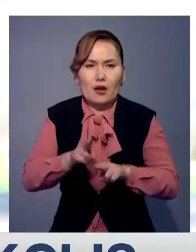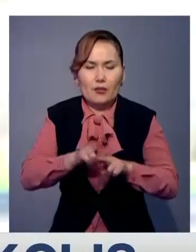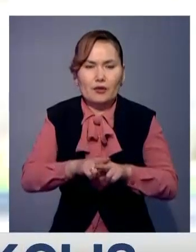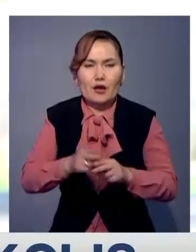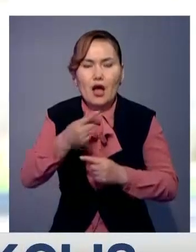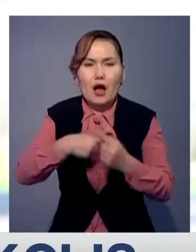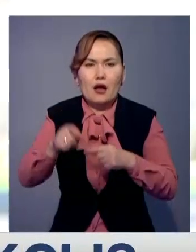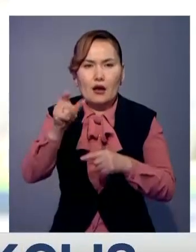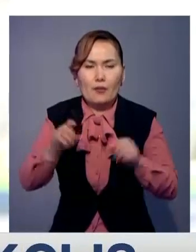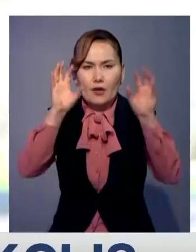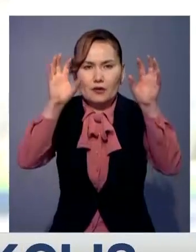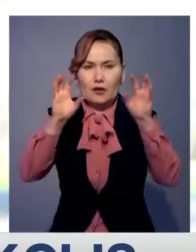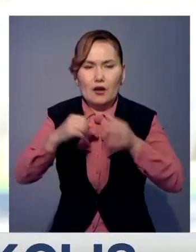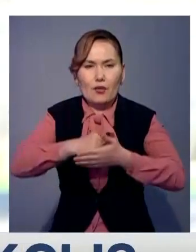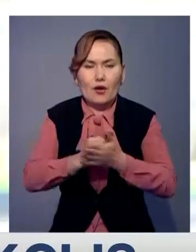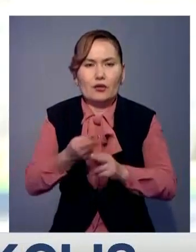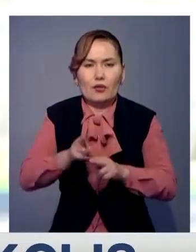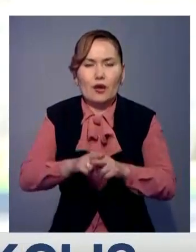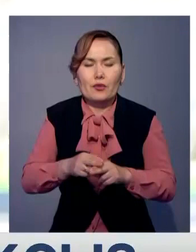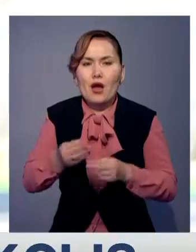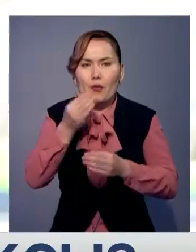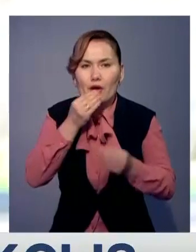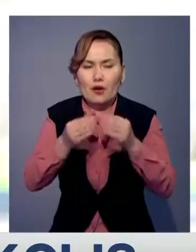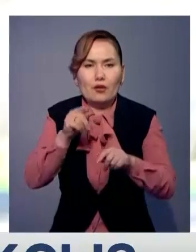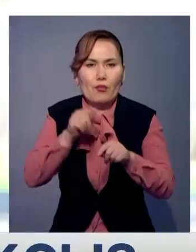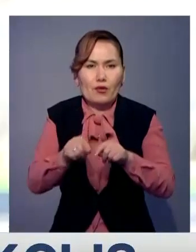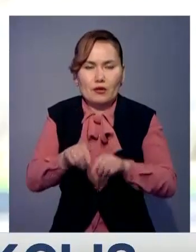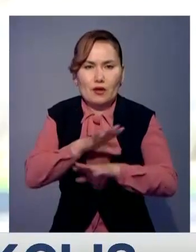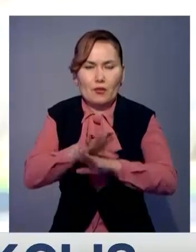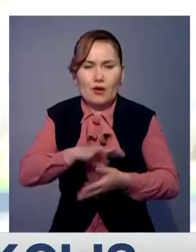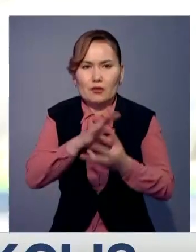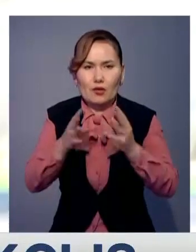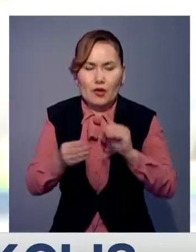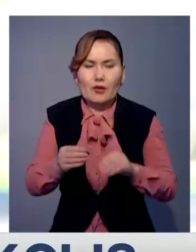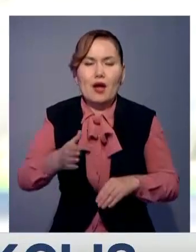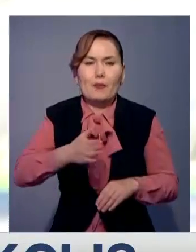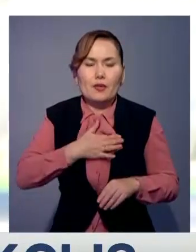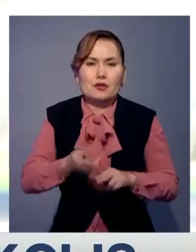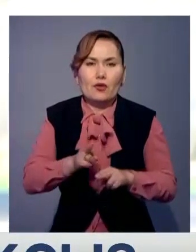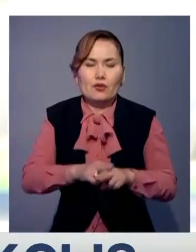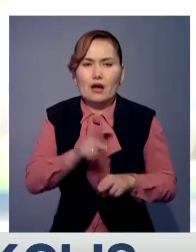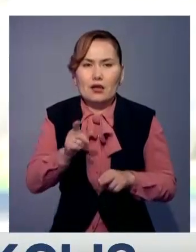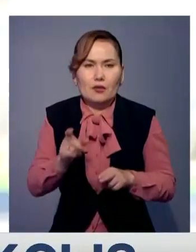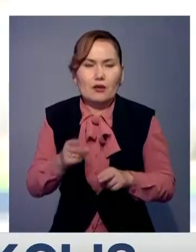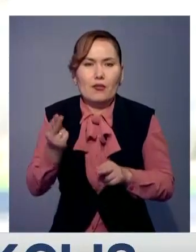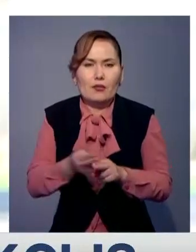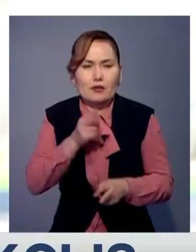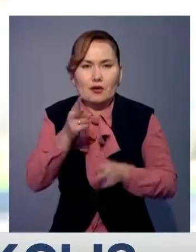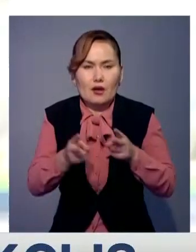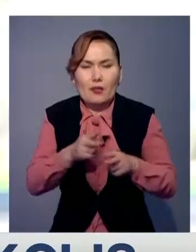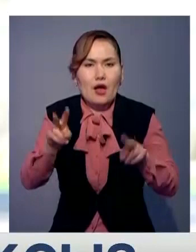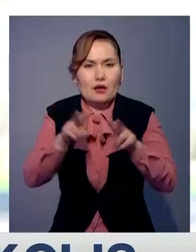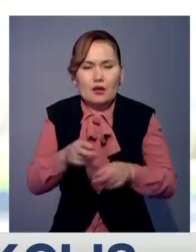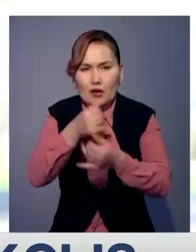бойынша әлеуметтік маңызы бар тауарларға мониторинг жасалмайды. Біз ресми арыз шағымсыз өздігімізден талдау жасай алмаймыз. Бүгінгі күнге